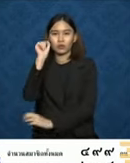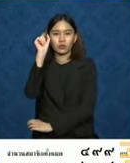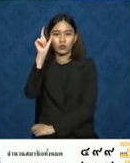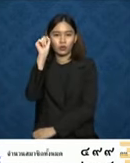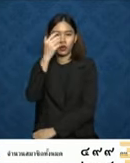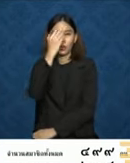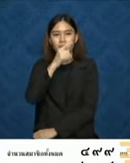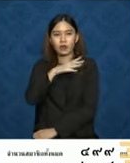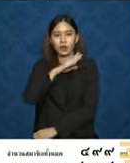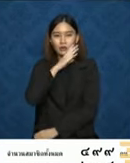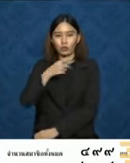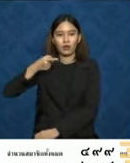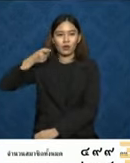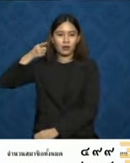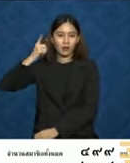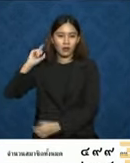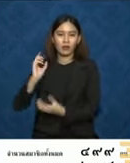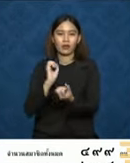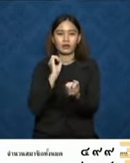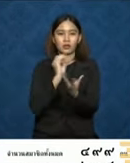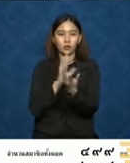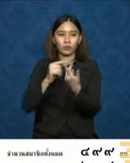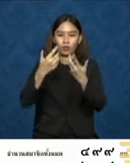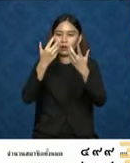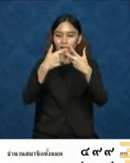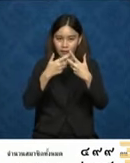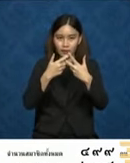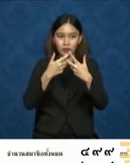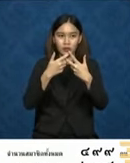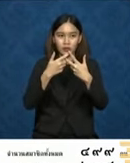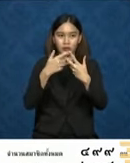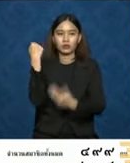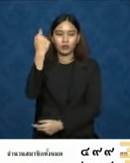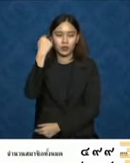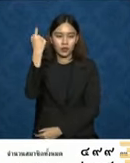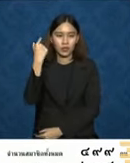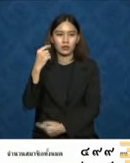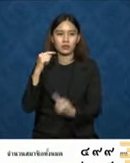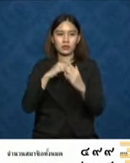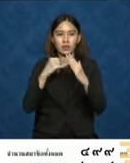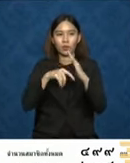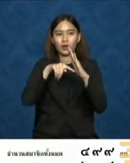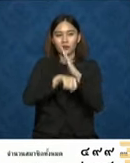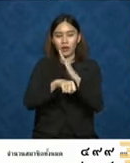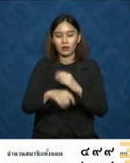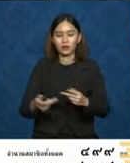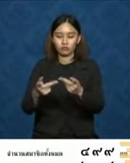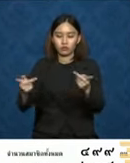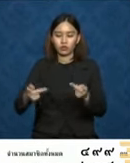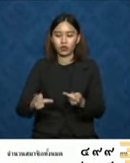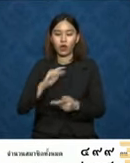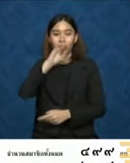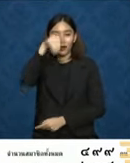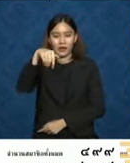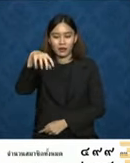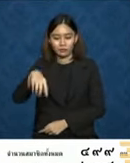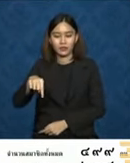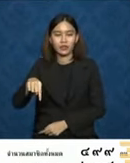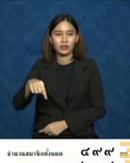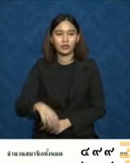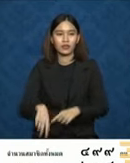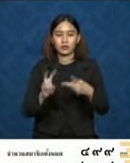ครับเพราะว่าถ้าราช้าออกไปเนี่ยจะส่งผลกระทบต่ออุตสาหกรรมการเ่อท่องเที่ยวของจังหวัดตราดหือที่กาช้างนี้ได้ครับเรื่องที่ 2ครับท่าน